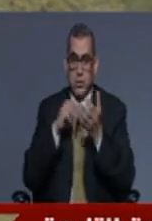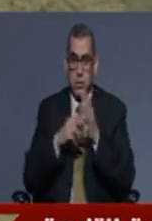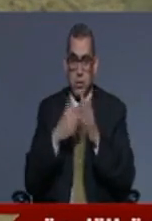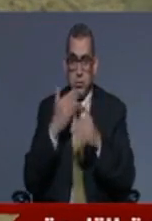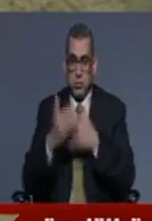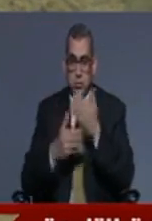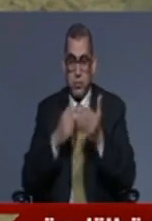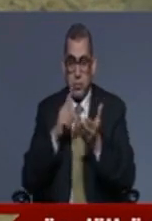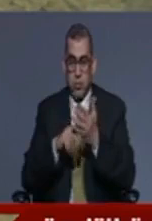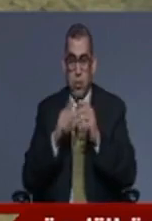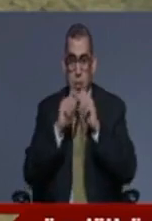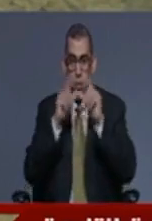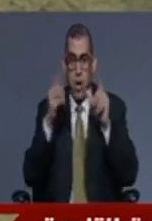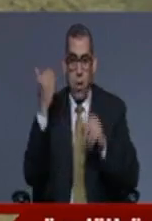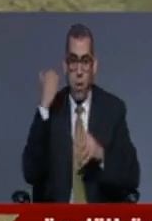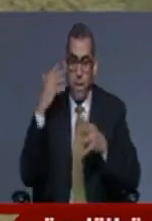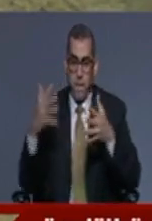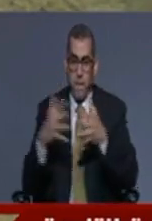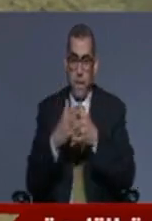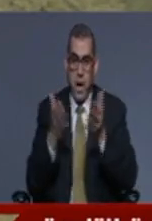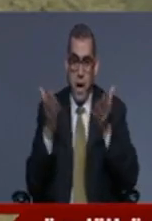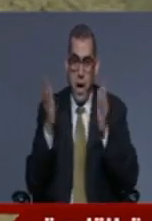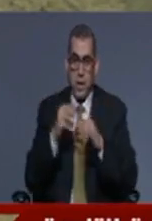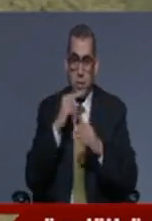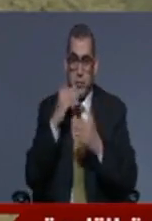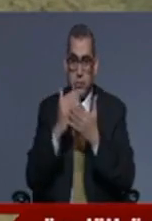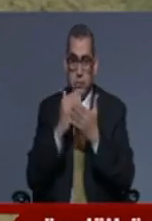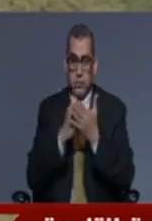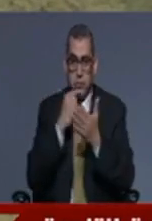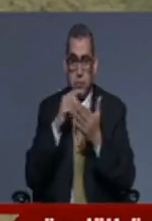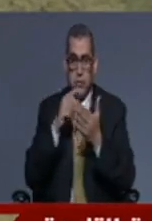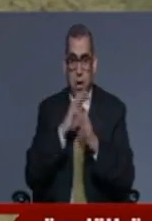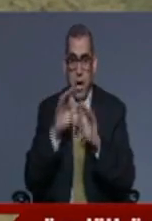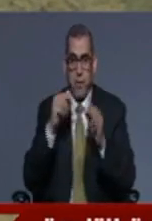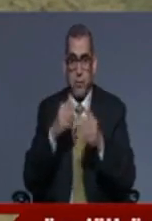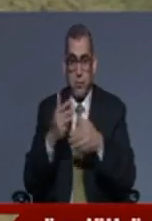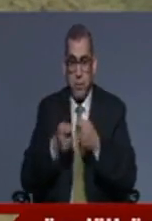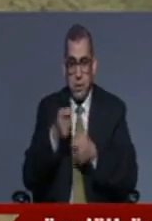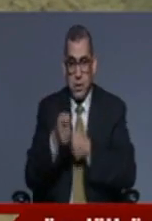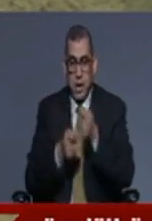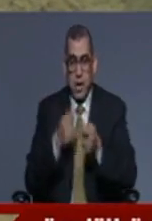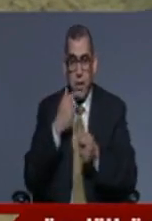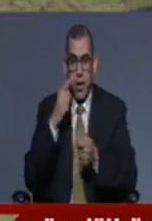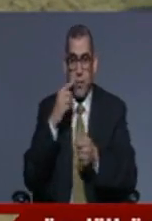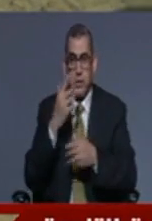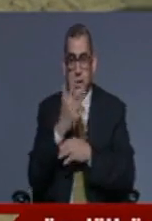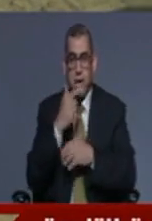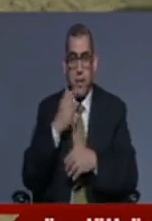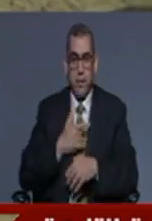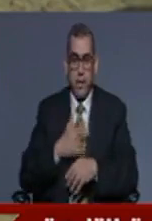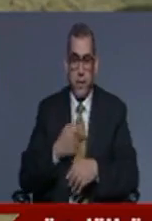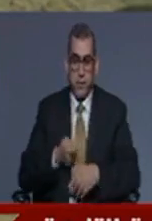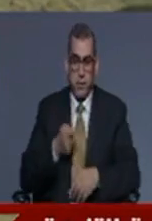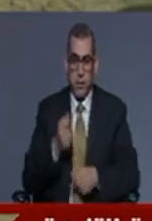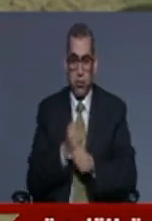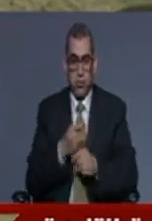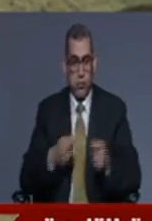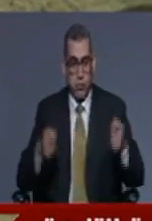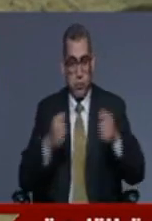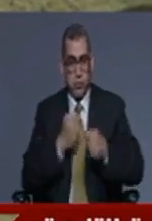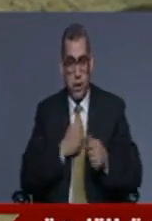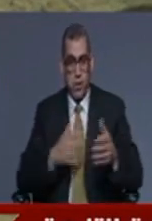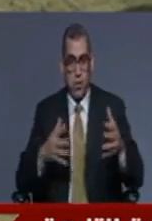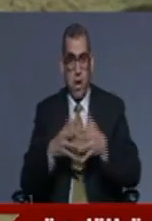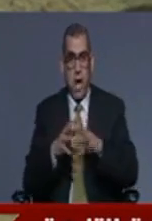لدينا مؤسسات تلائم الغرض المرجو منها، وأن نمول أنفسنا. نحن